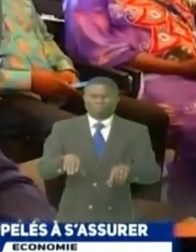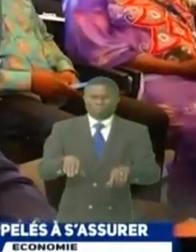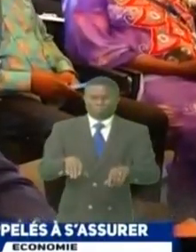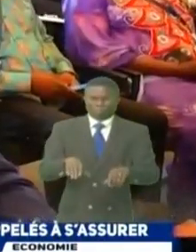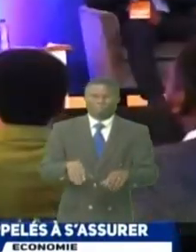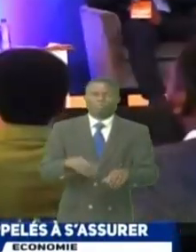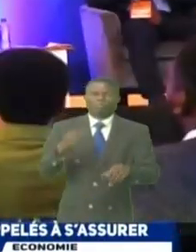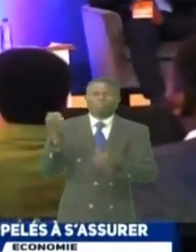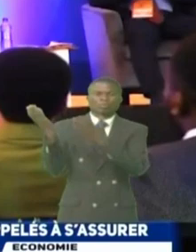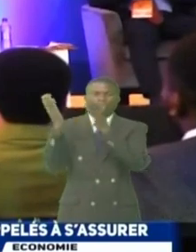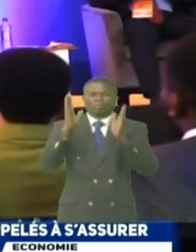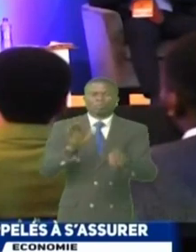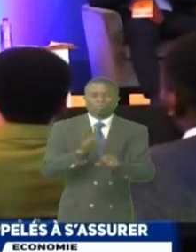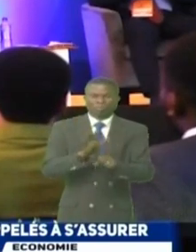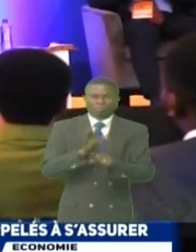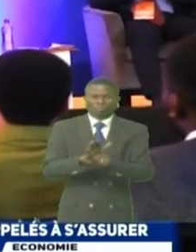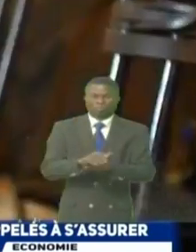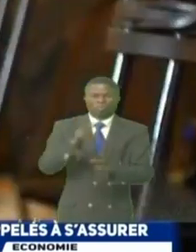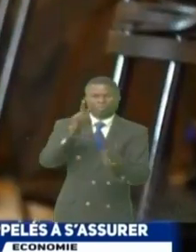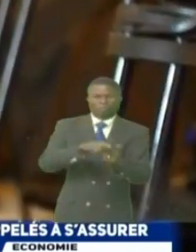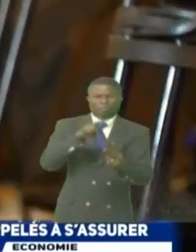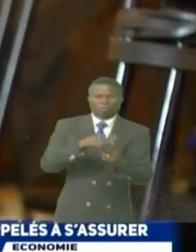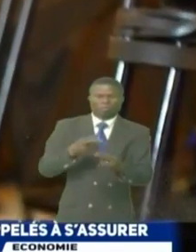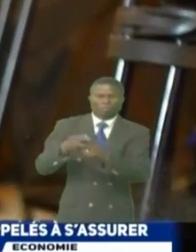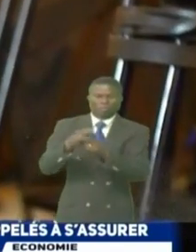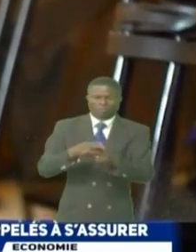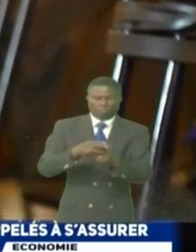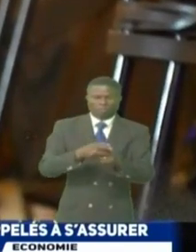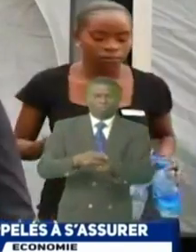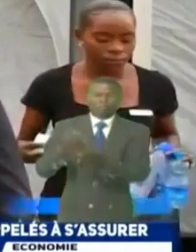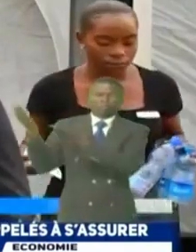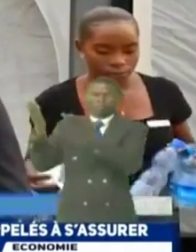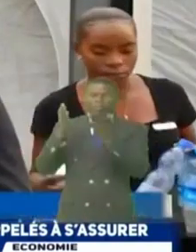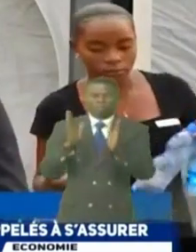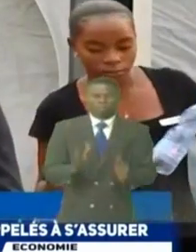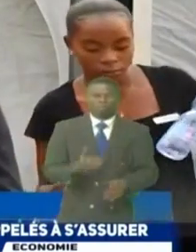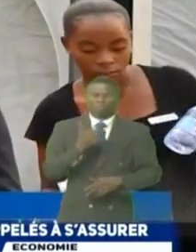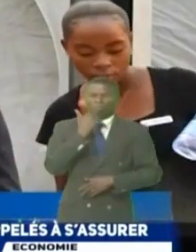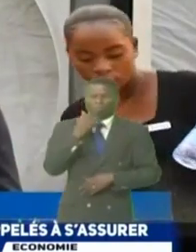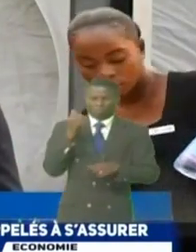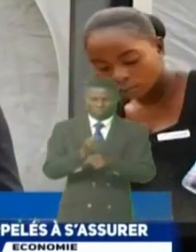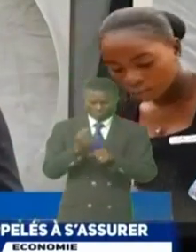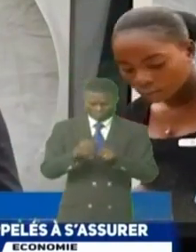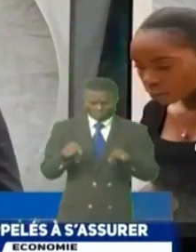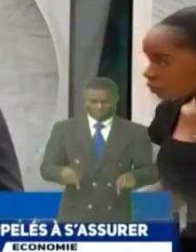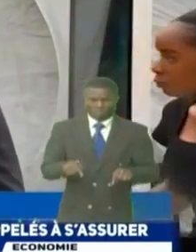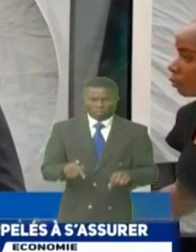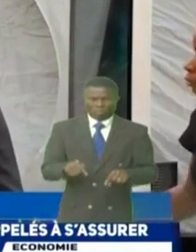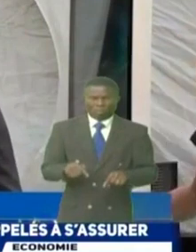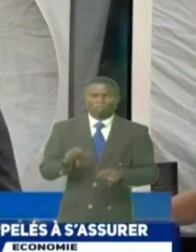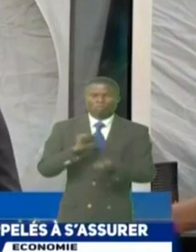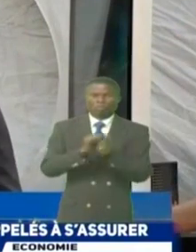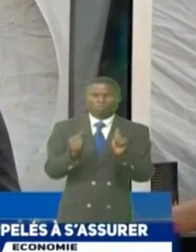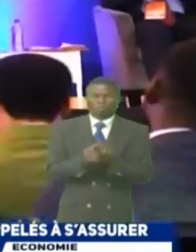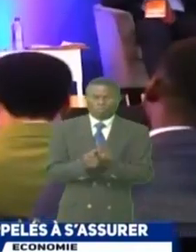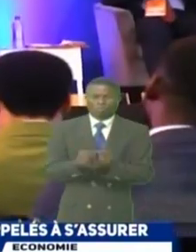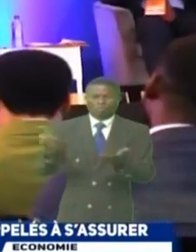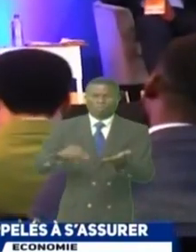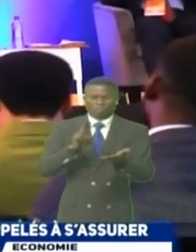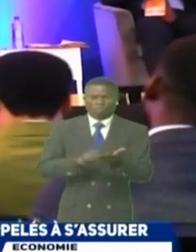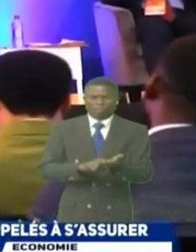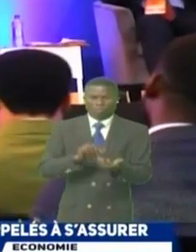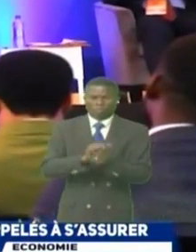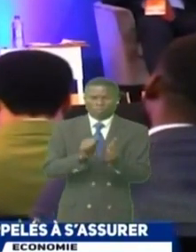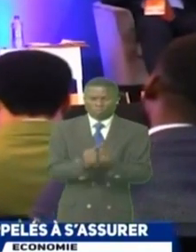différents opérateurs. C'est une garantie de sécurisation des investissements. Nous avons simplement rappelé que le secteur des assurances est un secteur